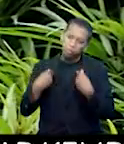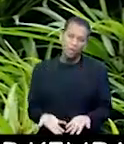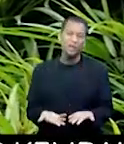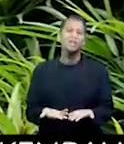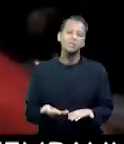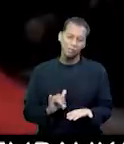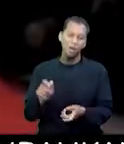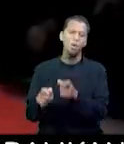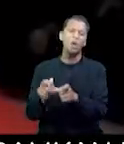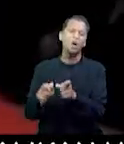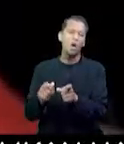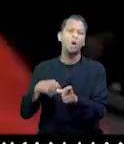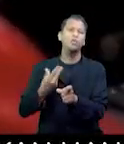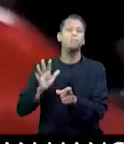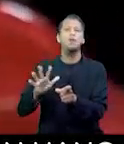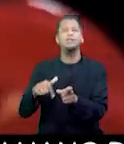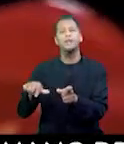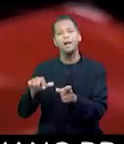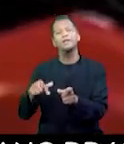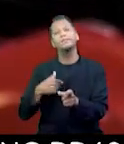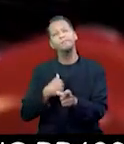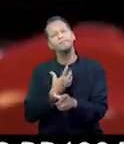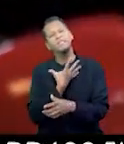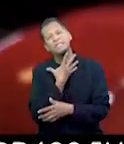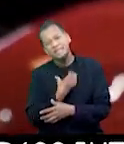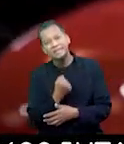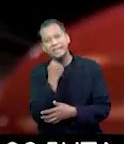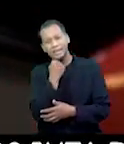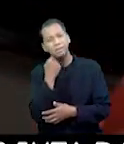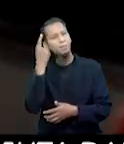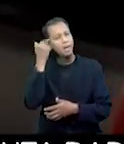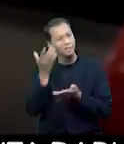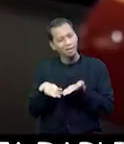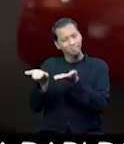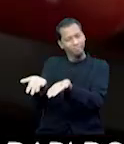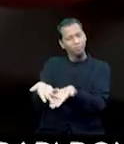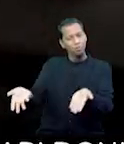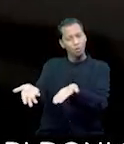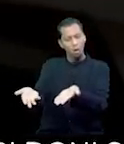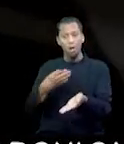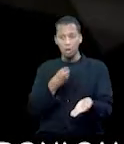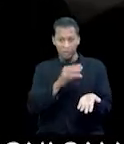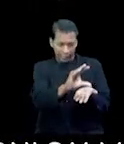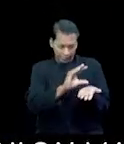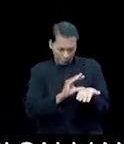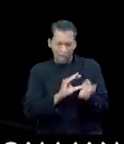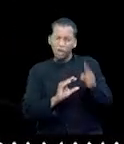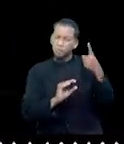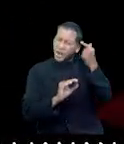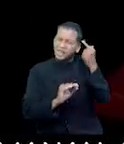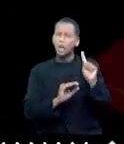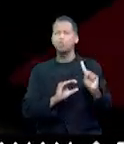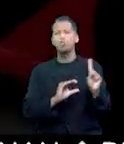saya kedepannya ya mungkin jadi pembelajaran juga. Kalau misalkan kita menginvestasi ya harus pelajari terlebih dahulu, dan mungkin jangan tergiur